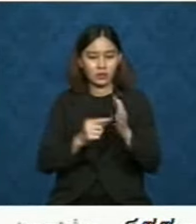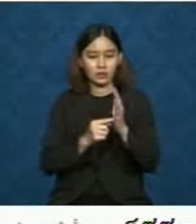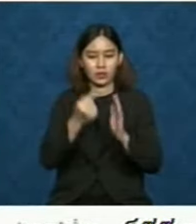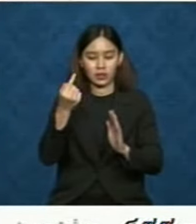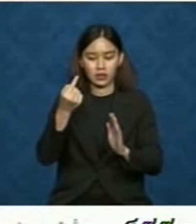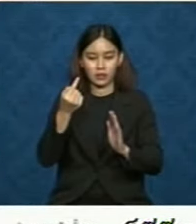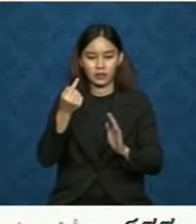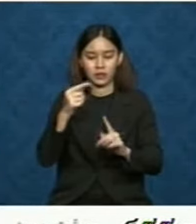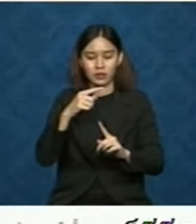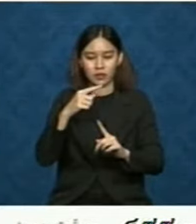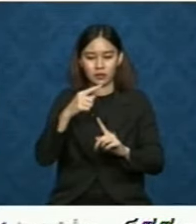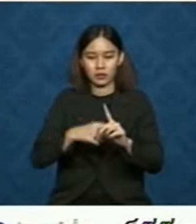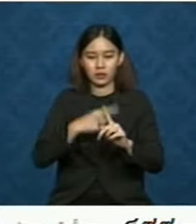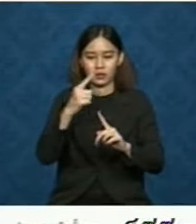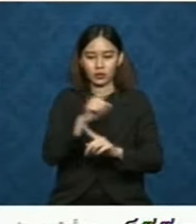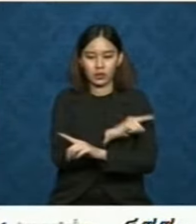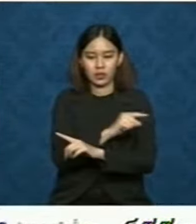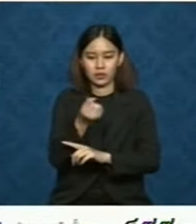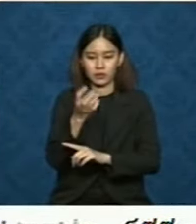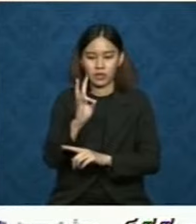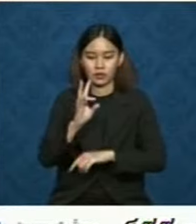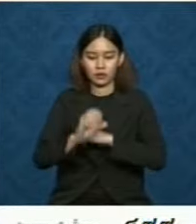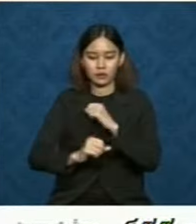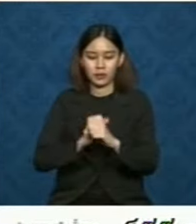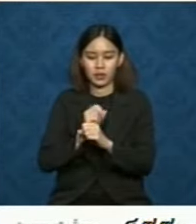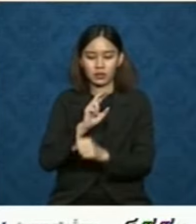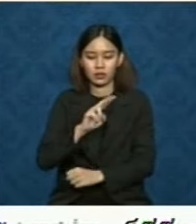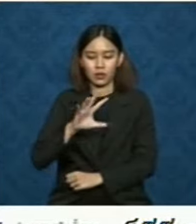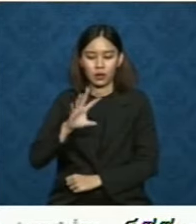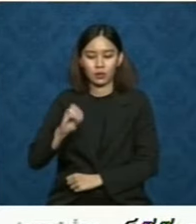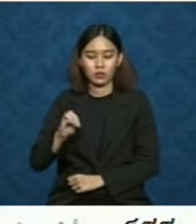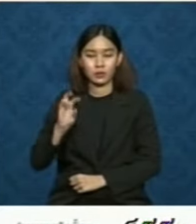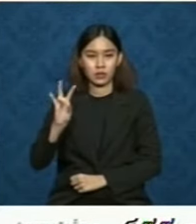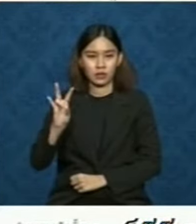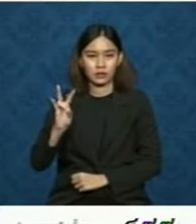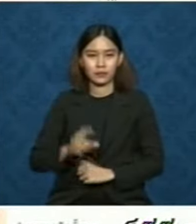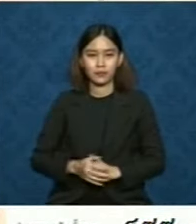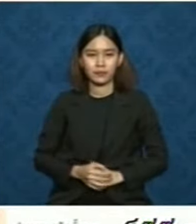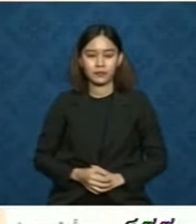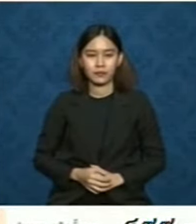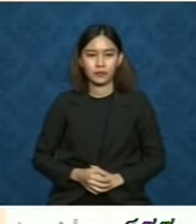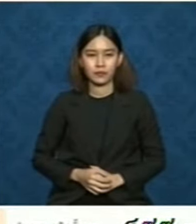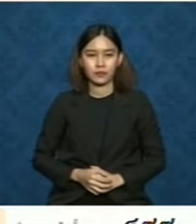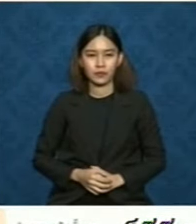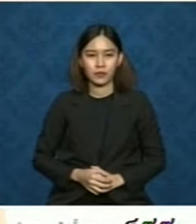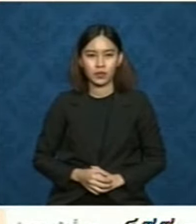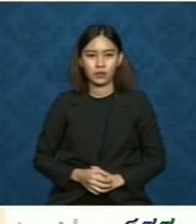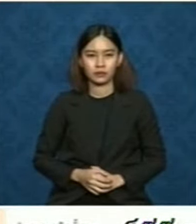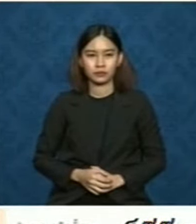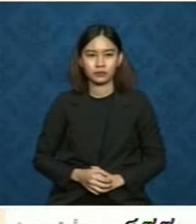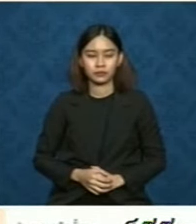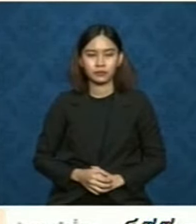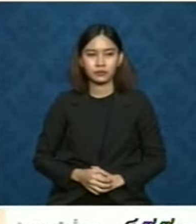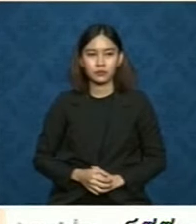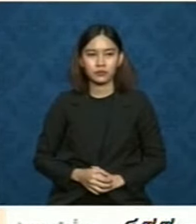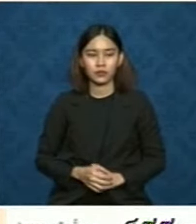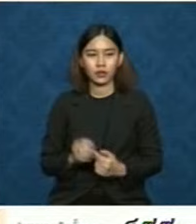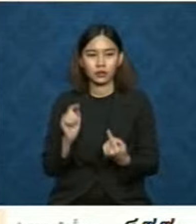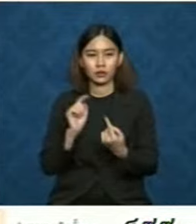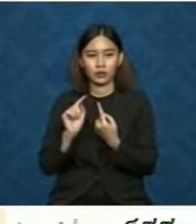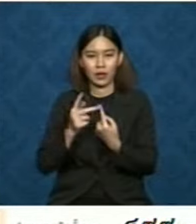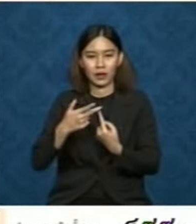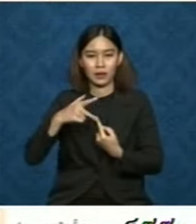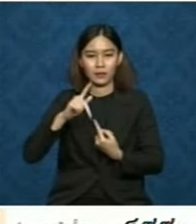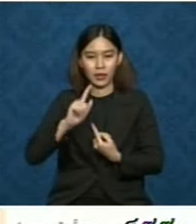ที่ 17มกราคม 2567นะครับด้วยประธาน